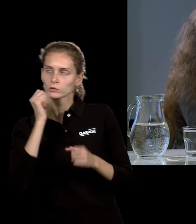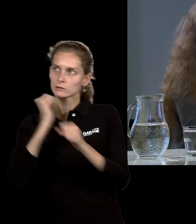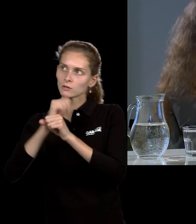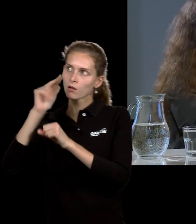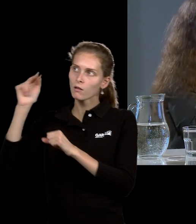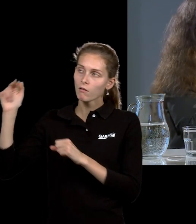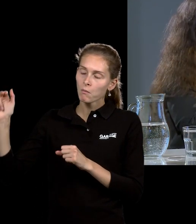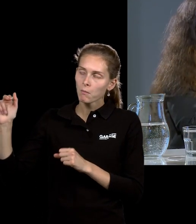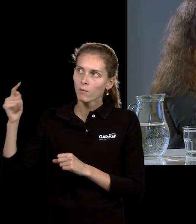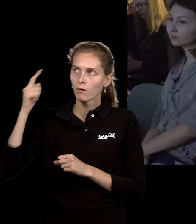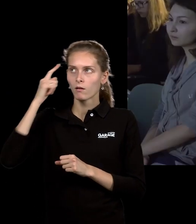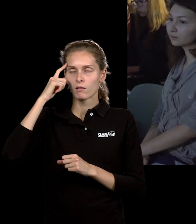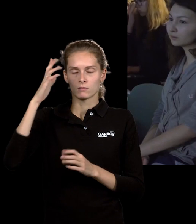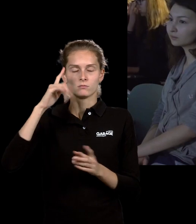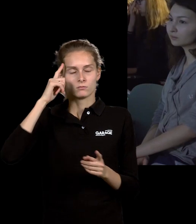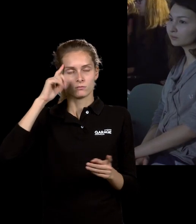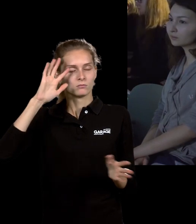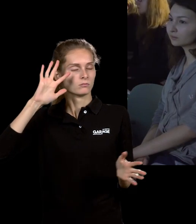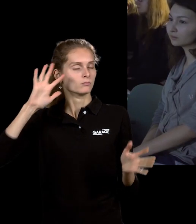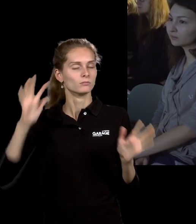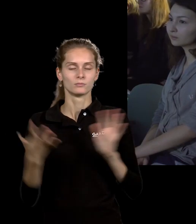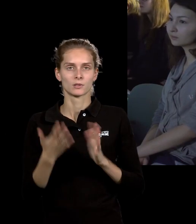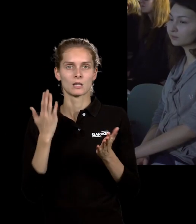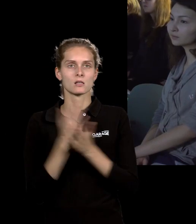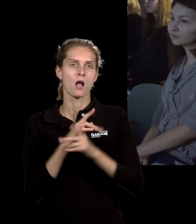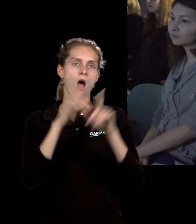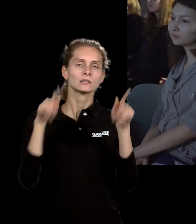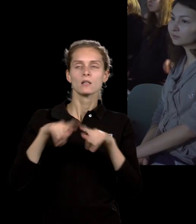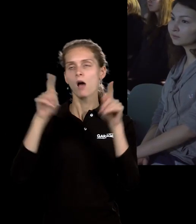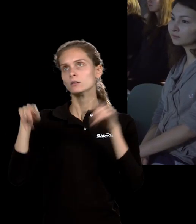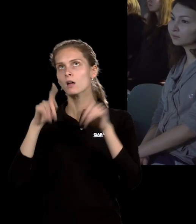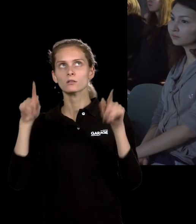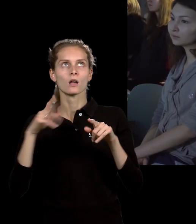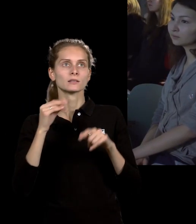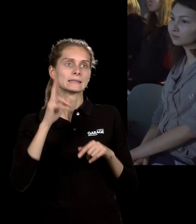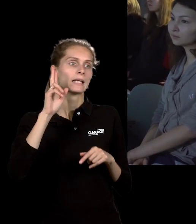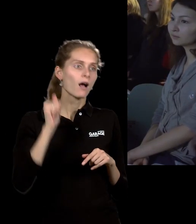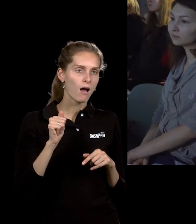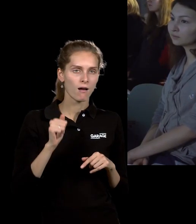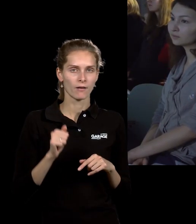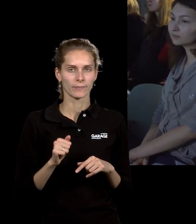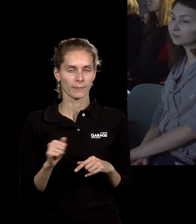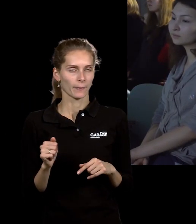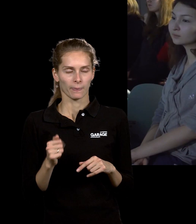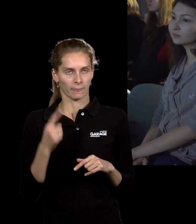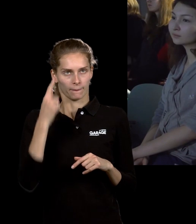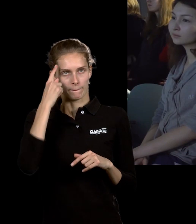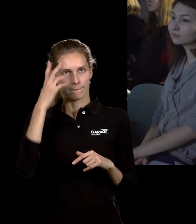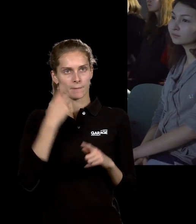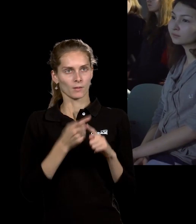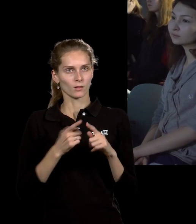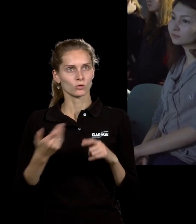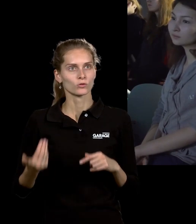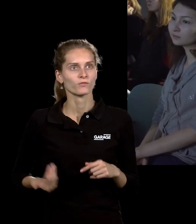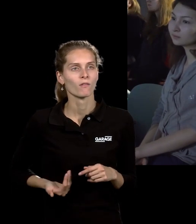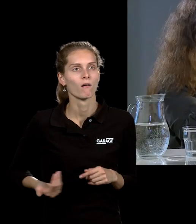автор, но понимаете, да, этот момент, что есть какие-то картинки, которые ты всем видел, как репродукции, и потом ты видишь, что вот она живая, да,